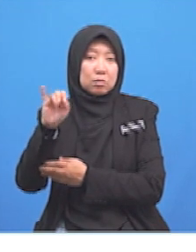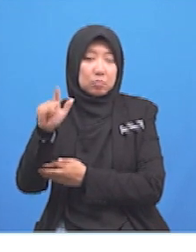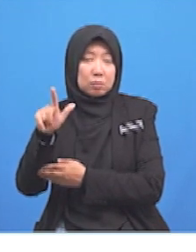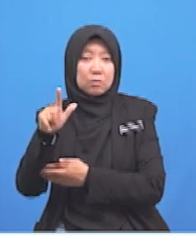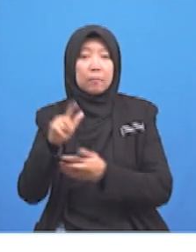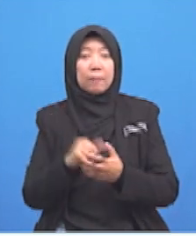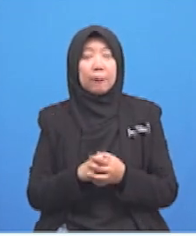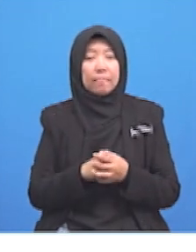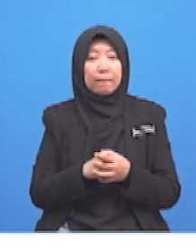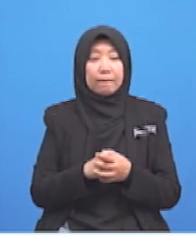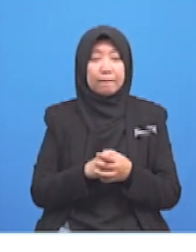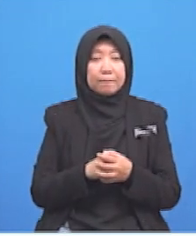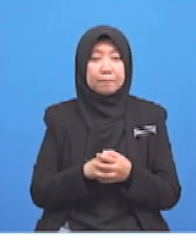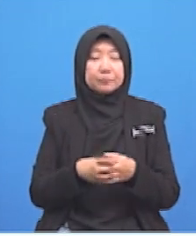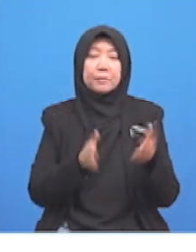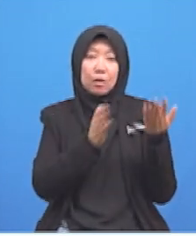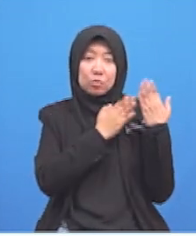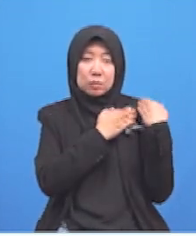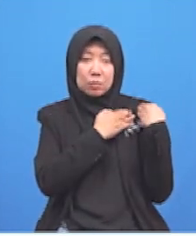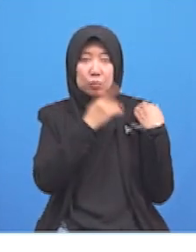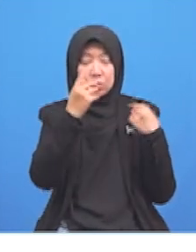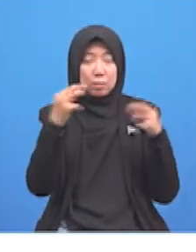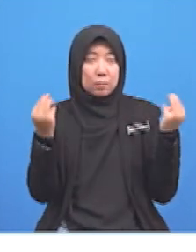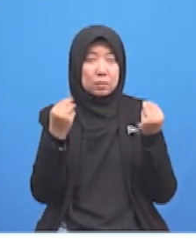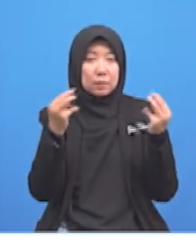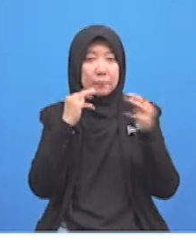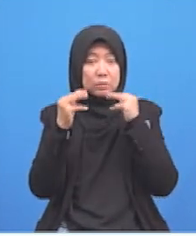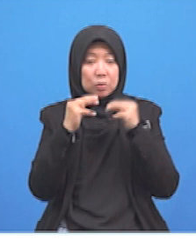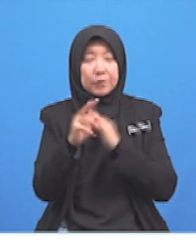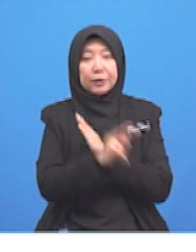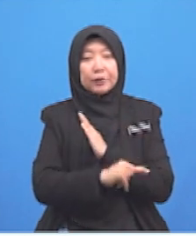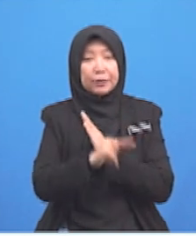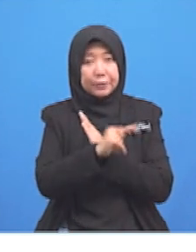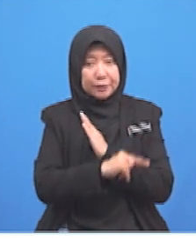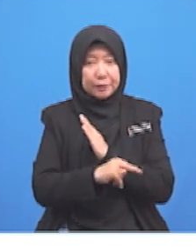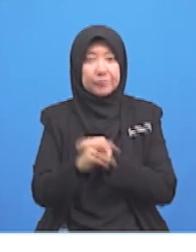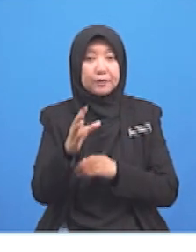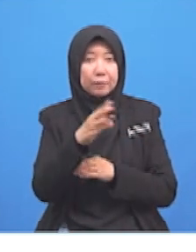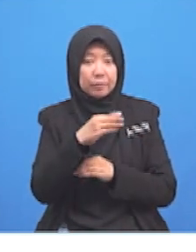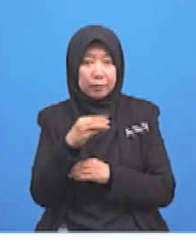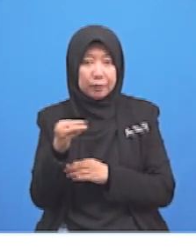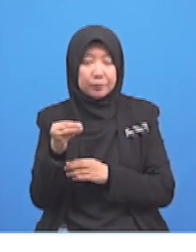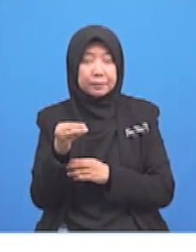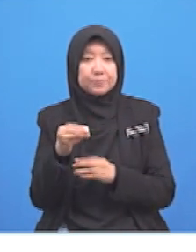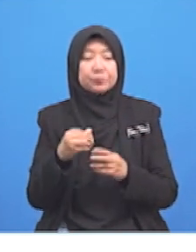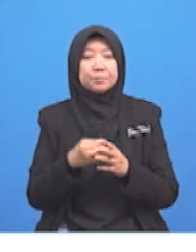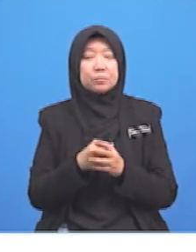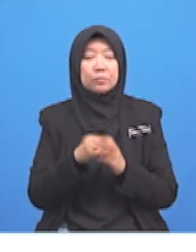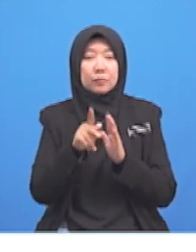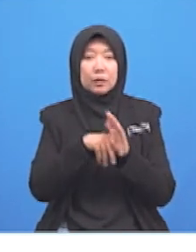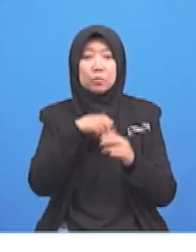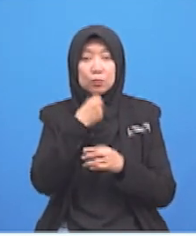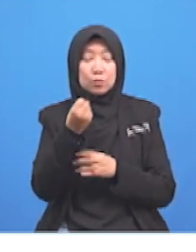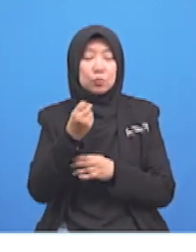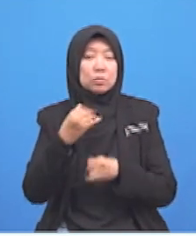Majlis Mesyuarat Negeri dan Pesuruh Jaya Tinggi Negeri-Negeri Melayu Bersekutu. Jawatan Pesuruh Jaya